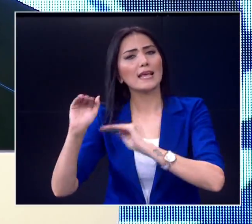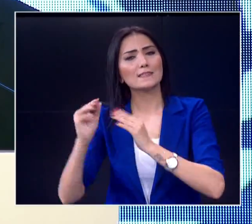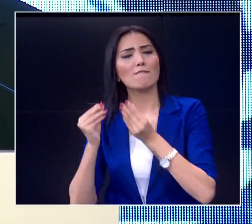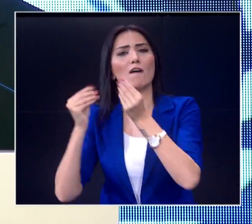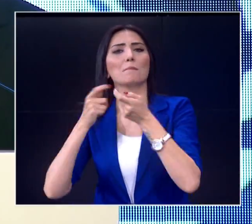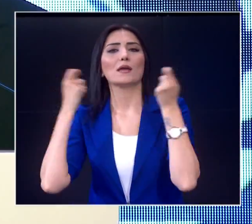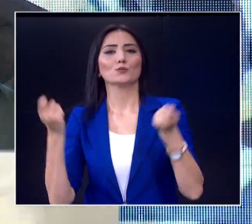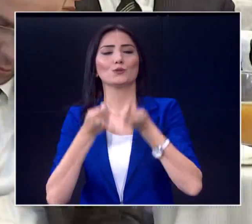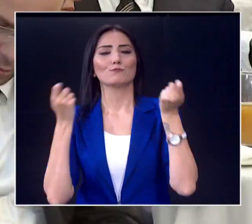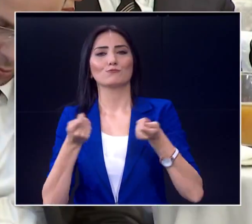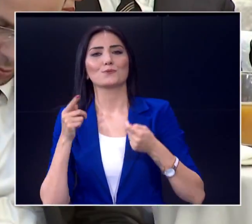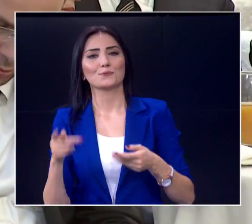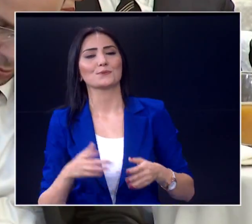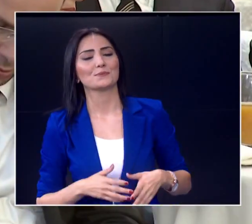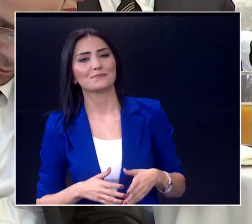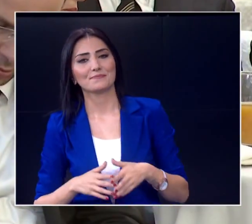vermeye çalışıyoruz.